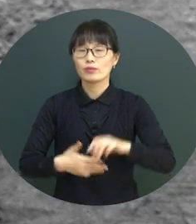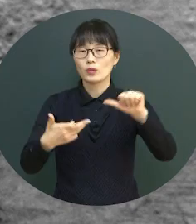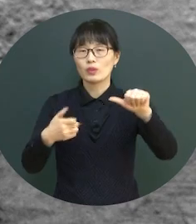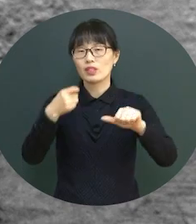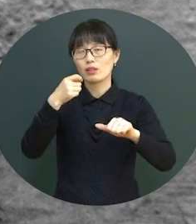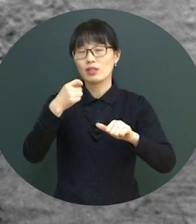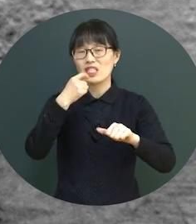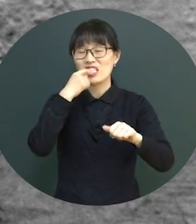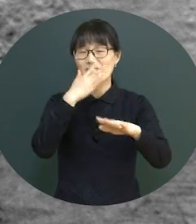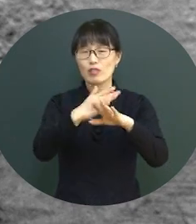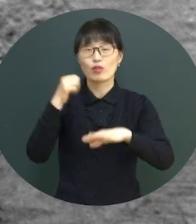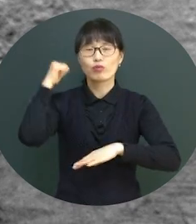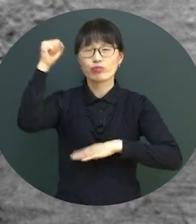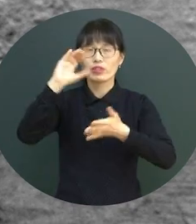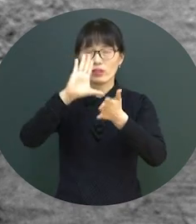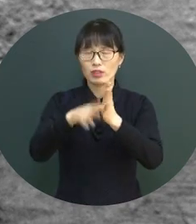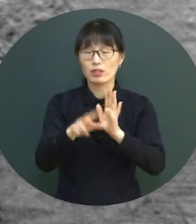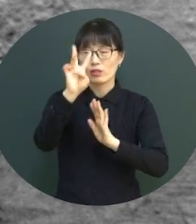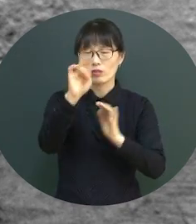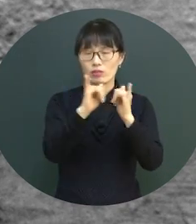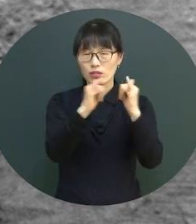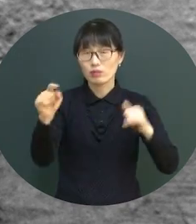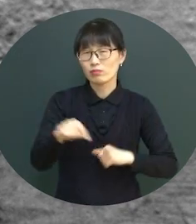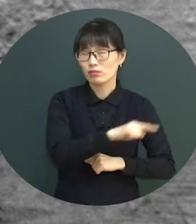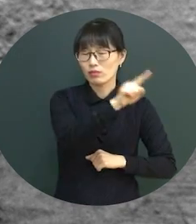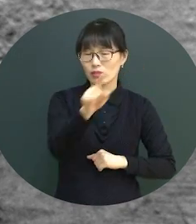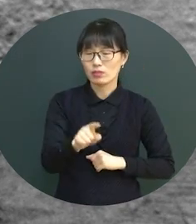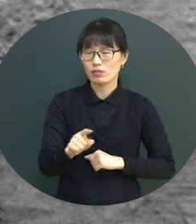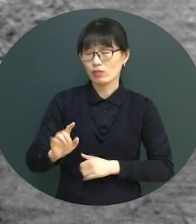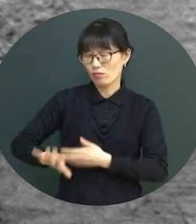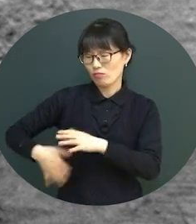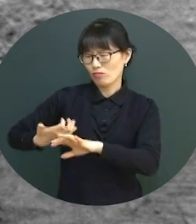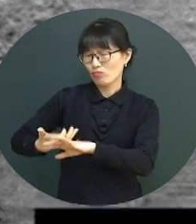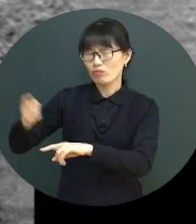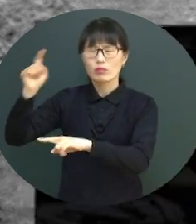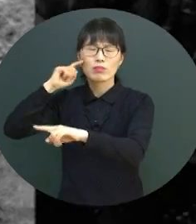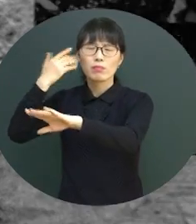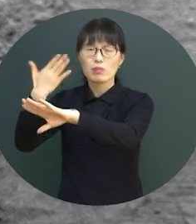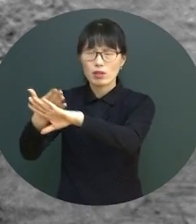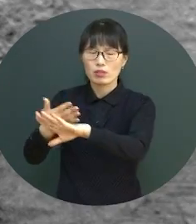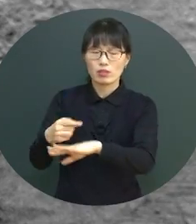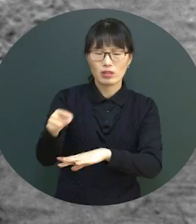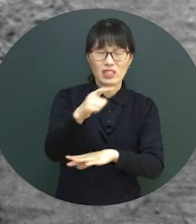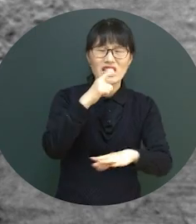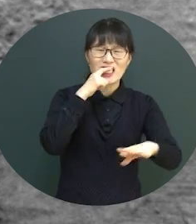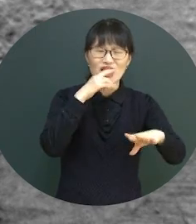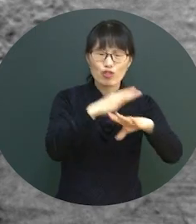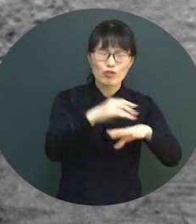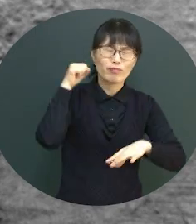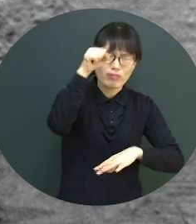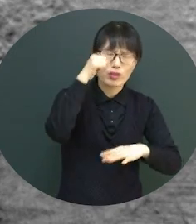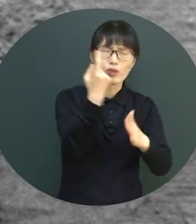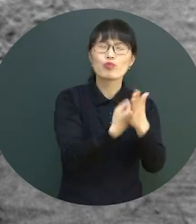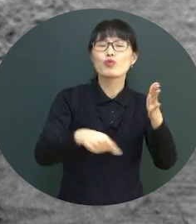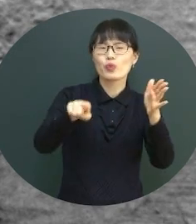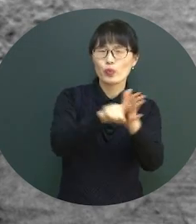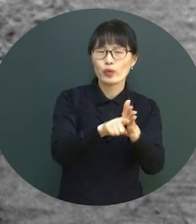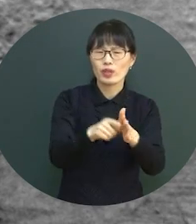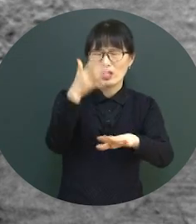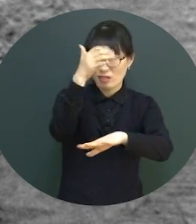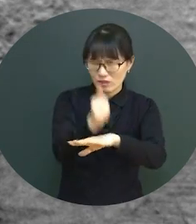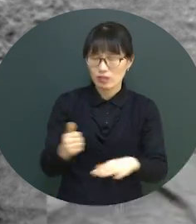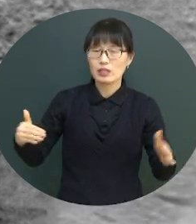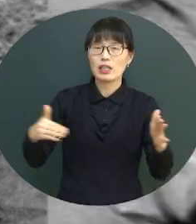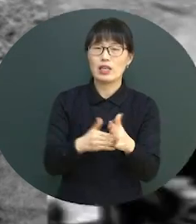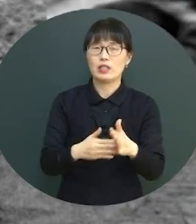5.18 민주화운동 당시 광주 시민들은 신군부의 불의에 맞서 민주주의를 쟁취하기 위해 끝까지